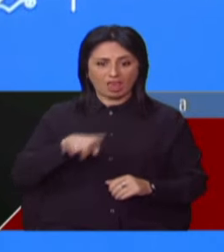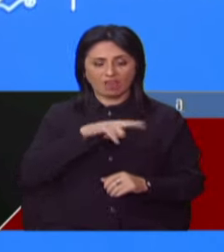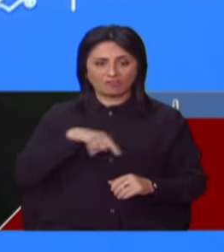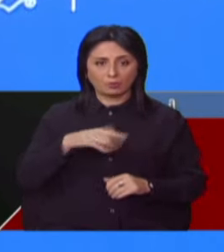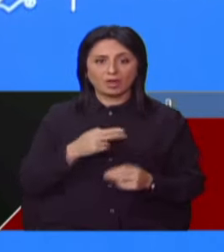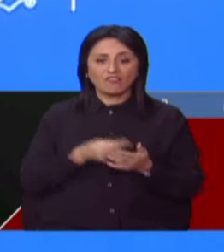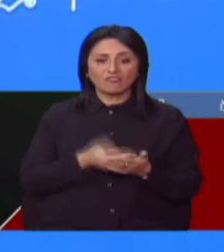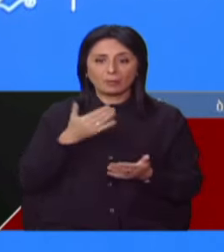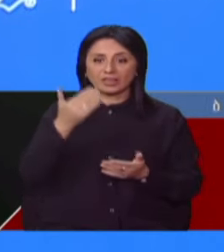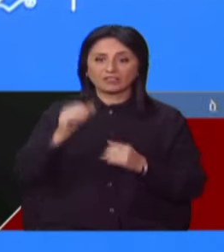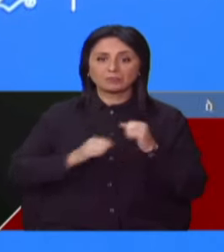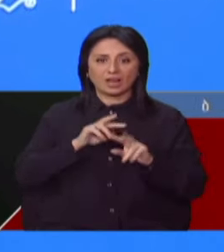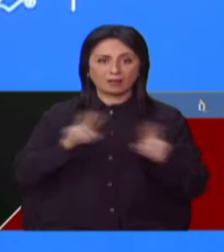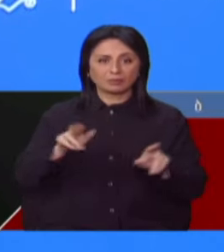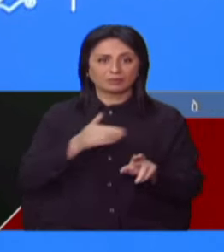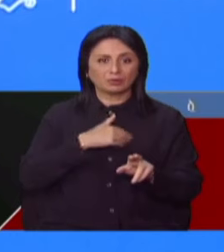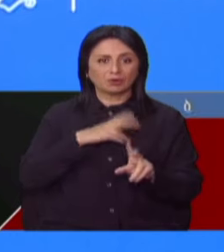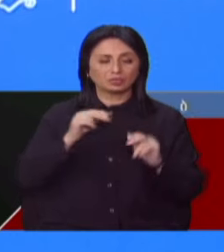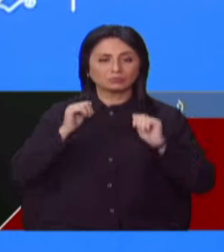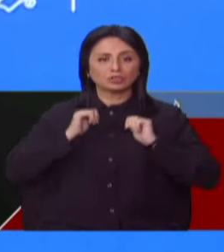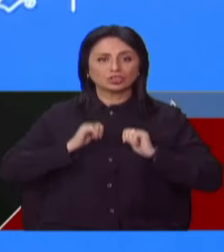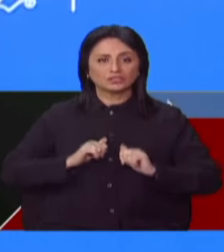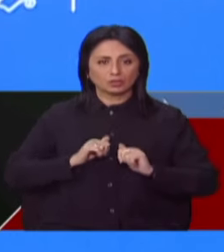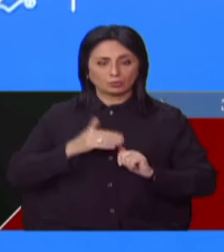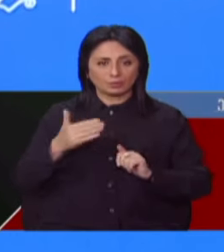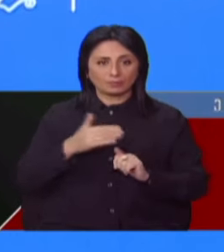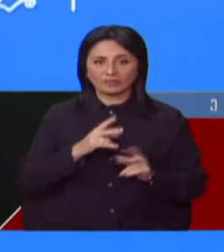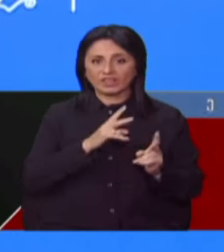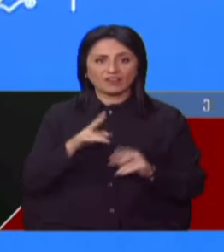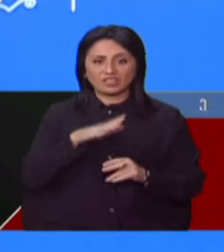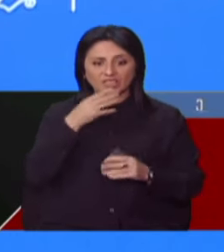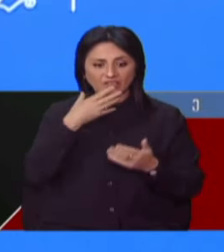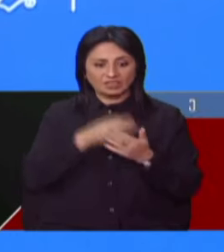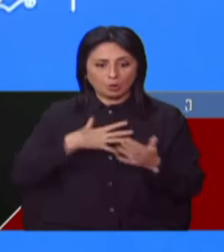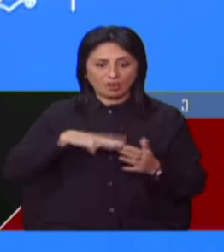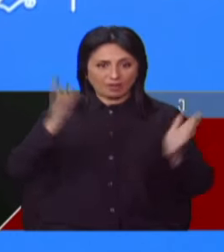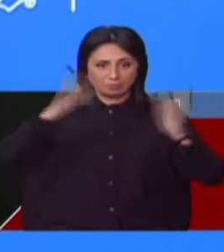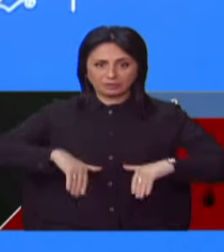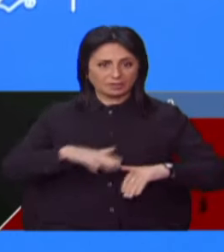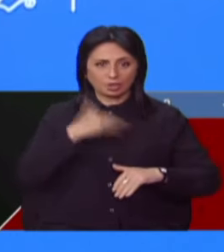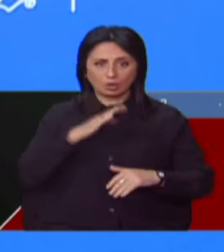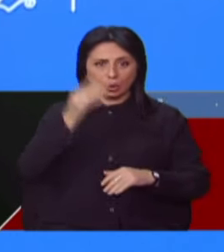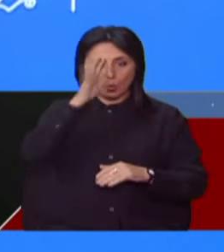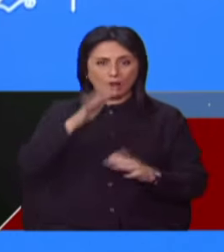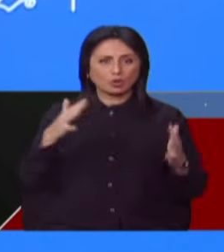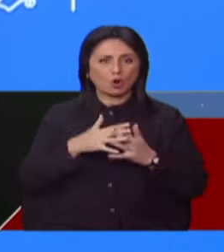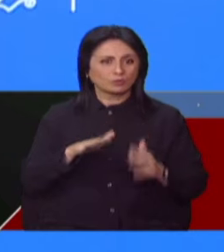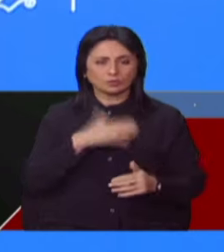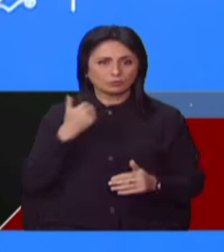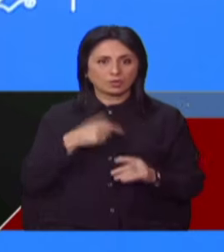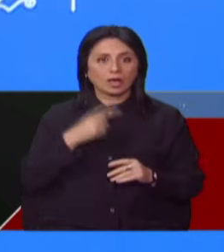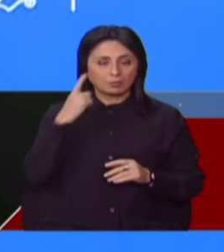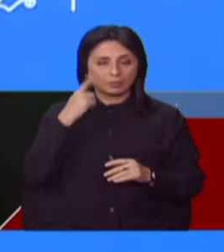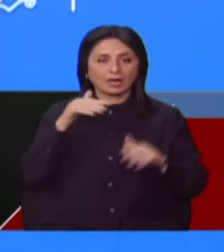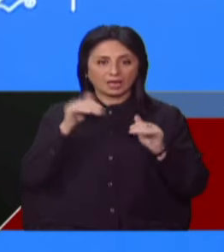ჩვენ დიდად ვაფასებთ თქვენს მცდელობებს, რადგან თქვენც მშვიდობ ის მხარეს ხართ. Არავის უნდა თავისი საკუთარი ქვეყნის დაანგრევა და უაზრო ომში ჩართვა. ამიტომ